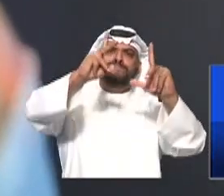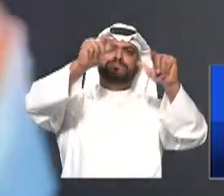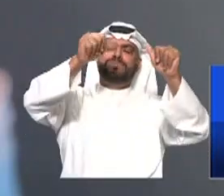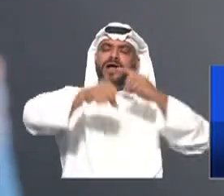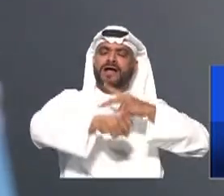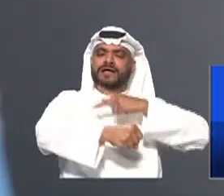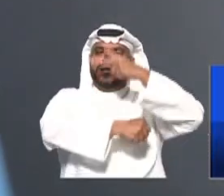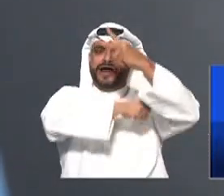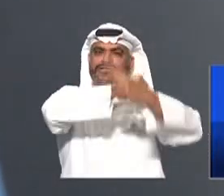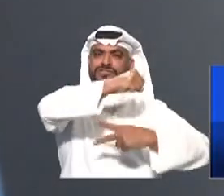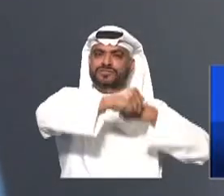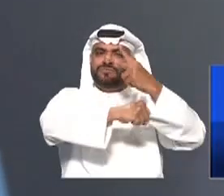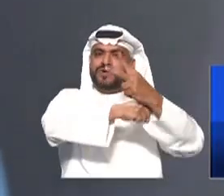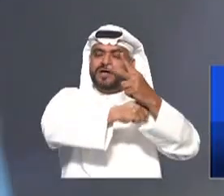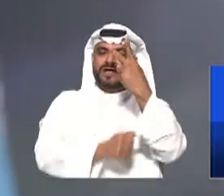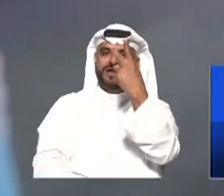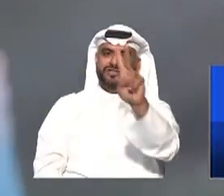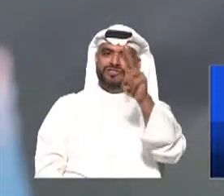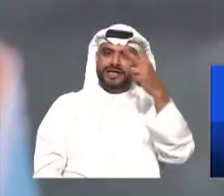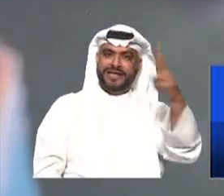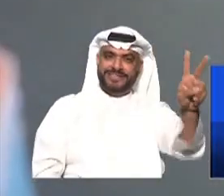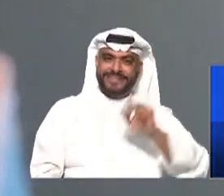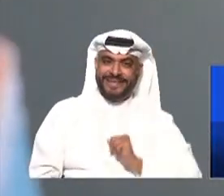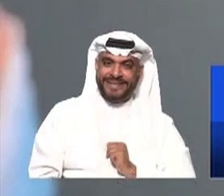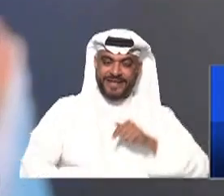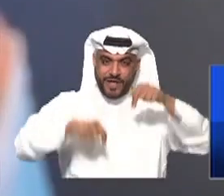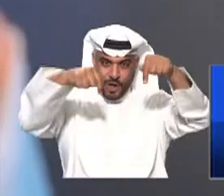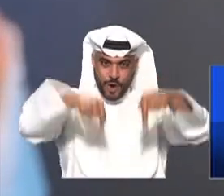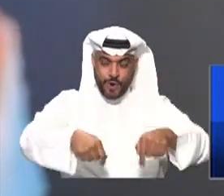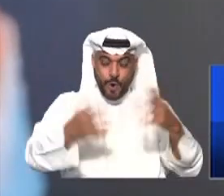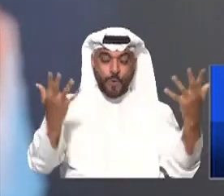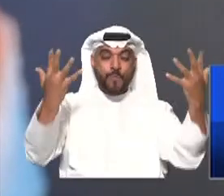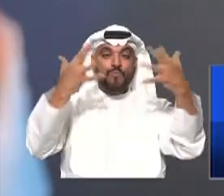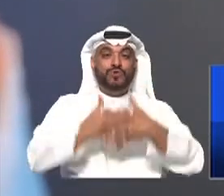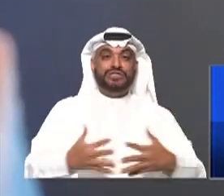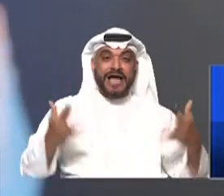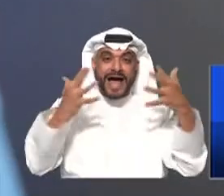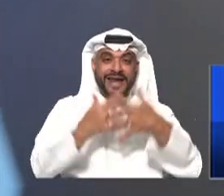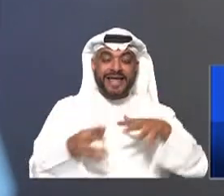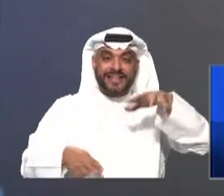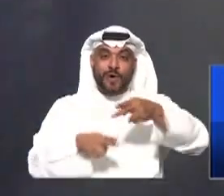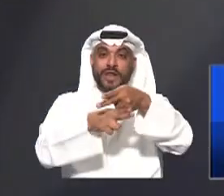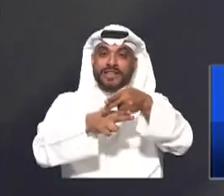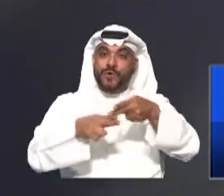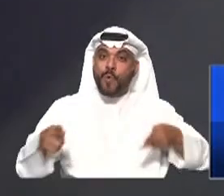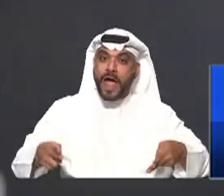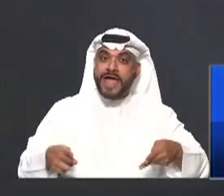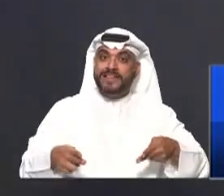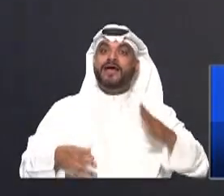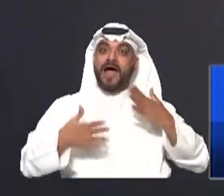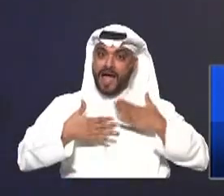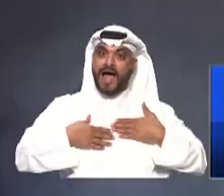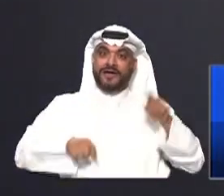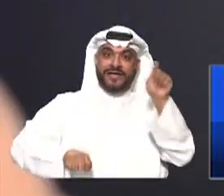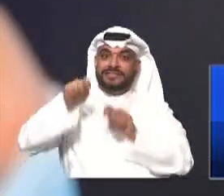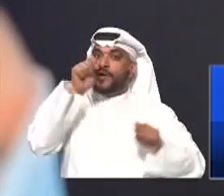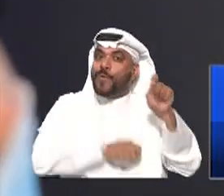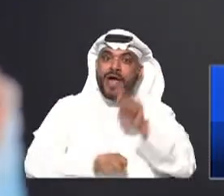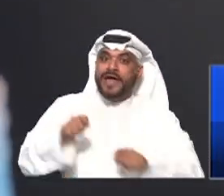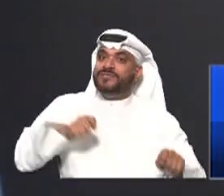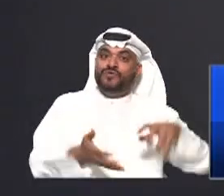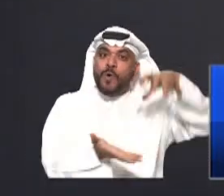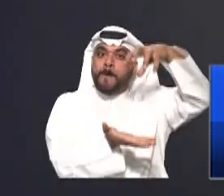في دبي 2020. واليوم مشاركة دولة الكويت أن تقدم ما يميزها من إرث حضاري